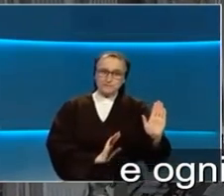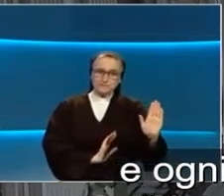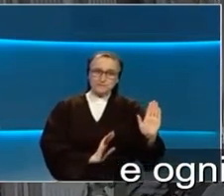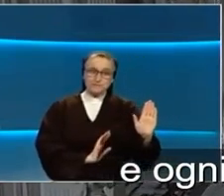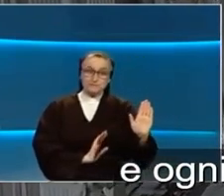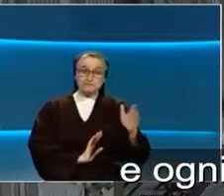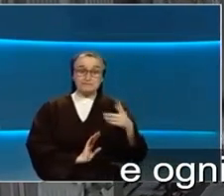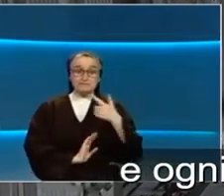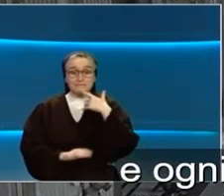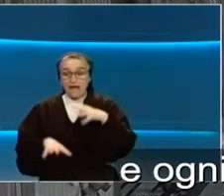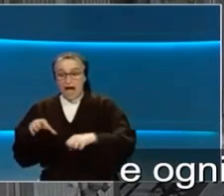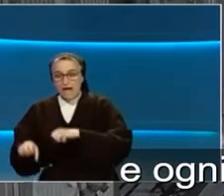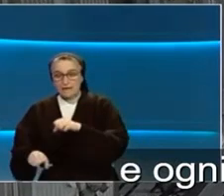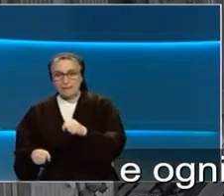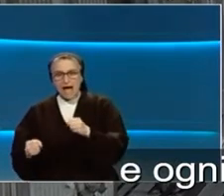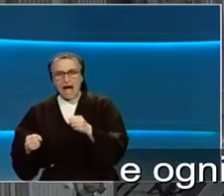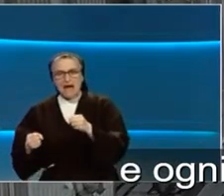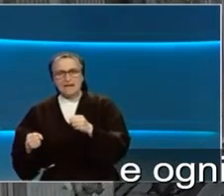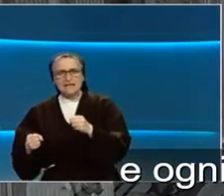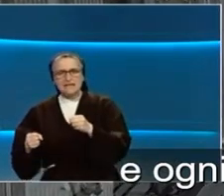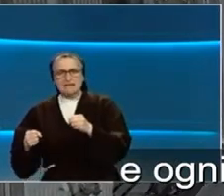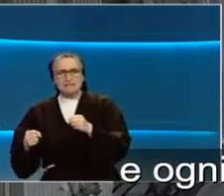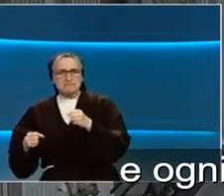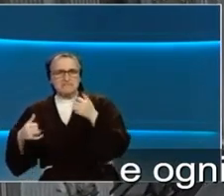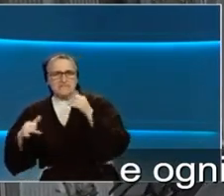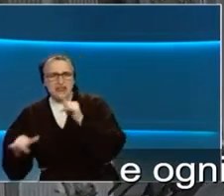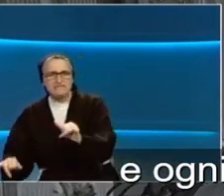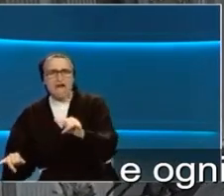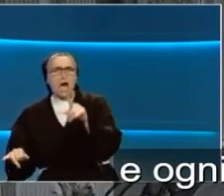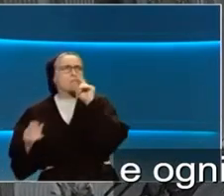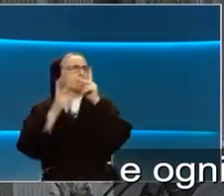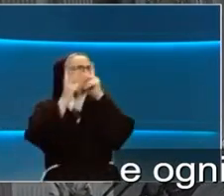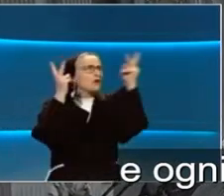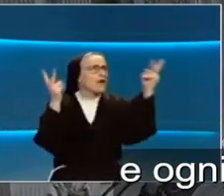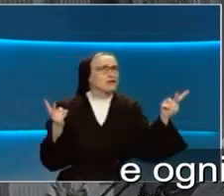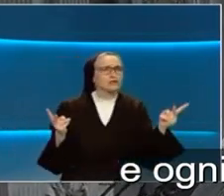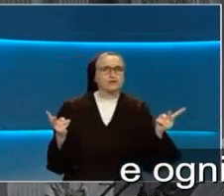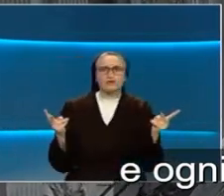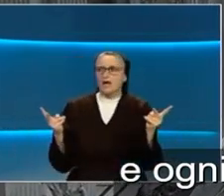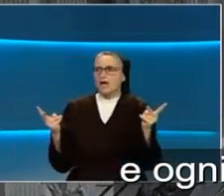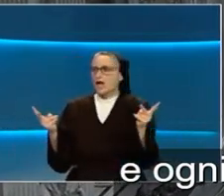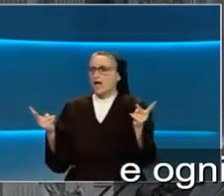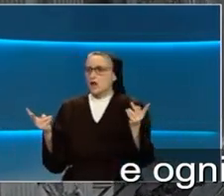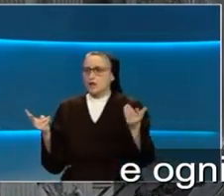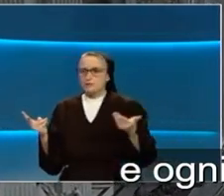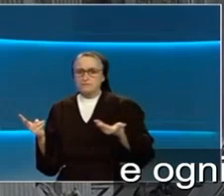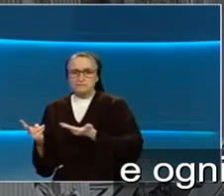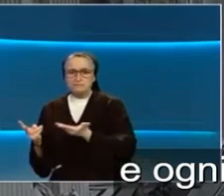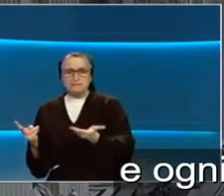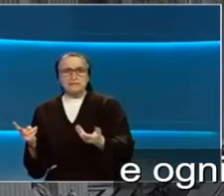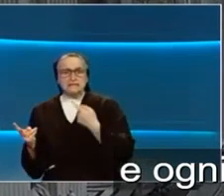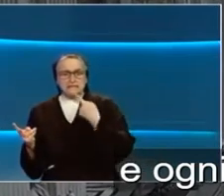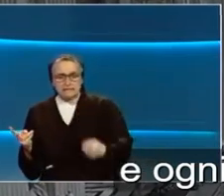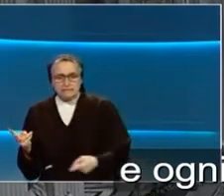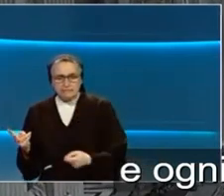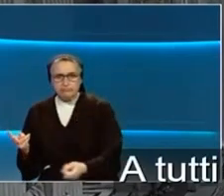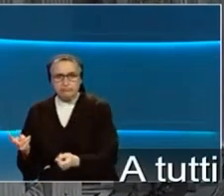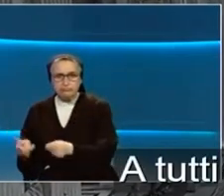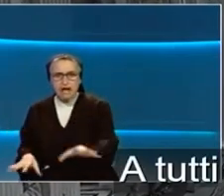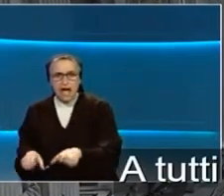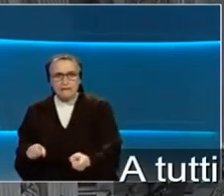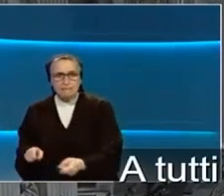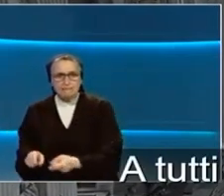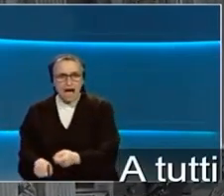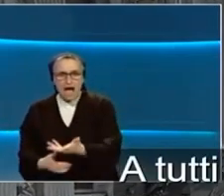A tutti gli animali selvatici, a tutti gli uccelli del cielo e a tutti gli esseri che strisciano